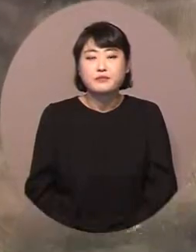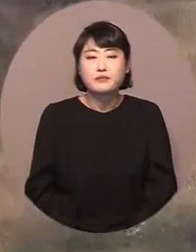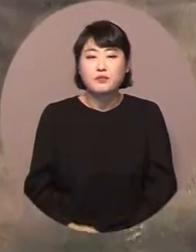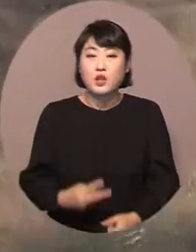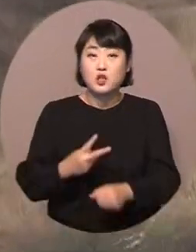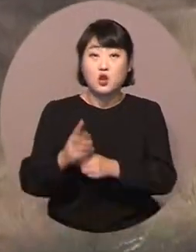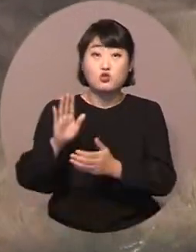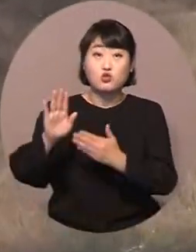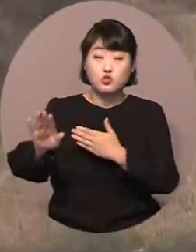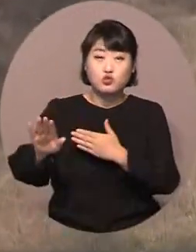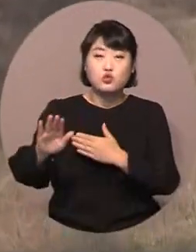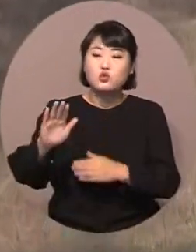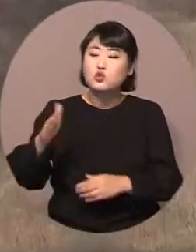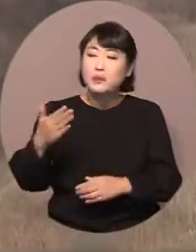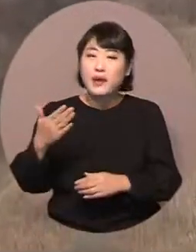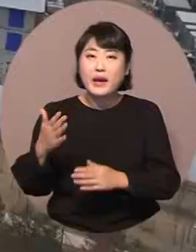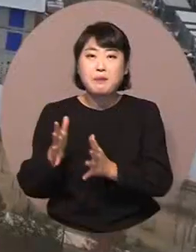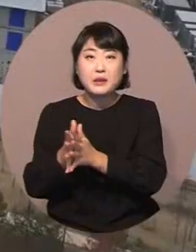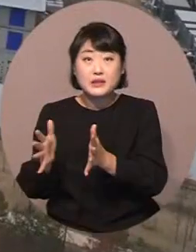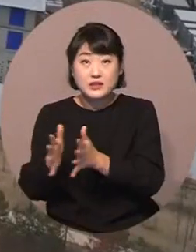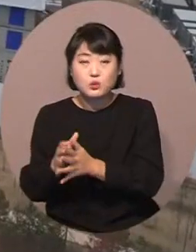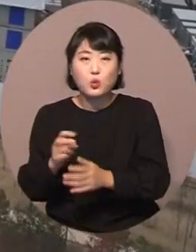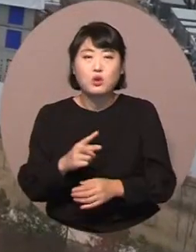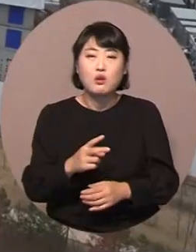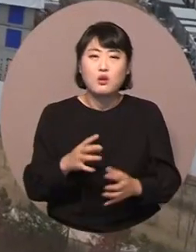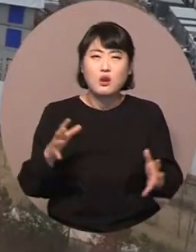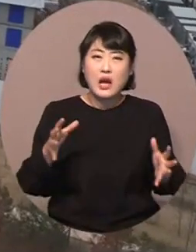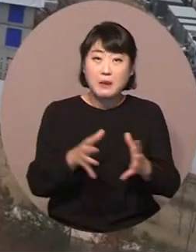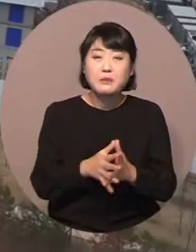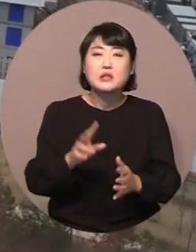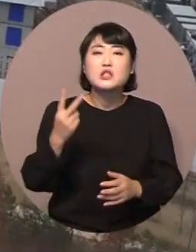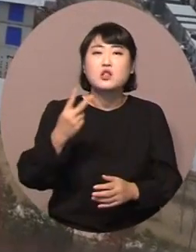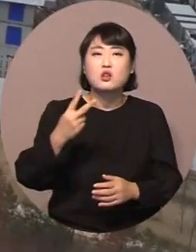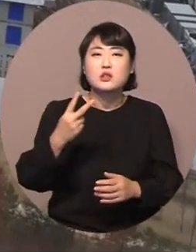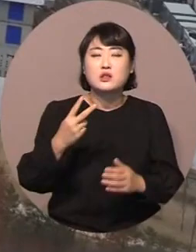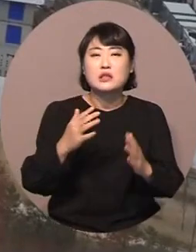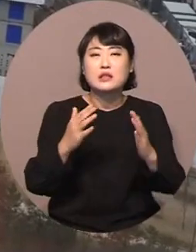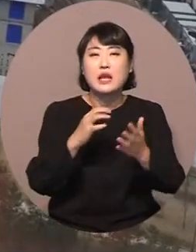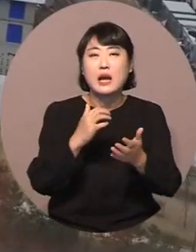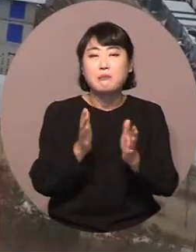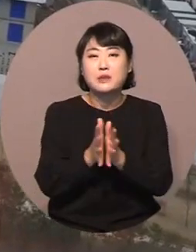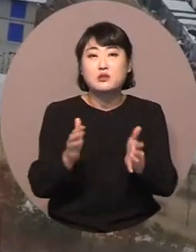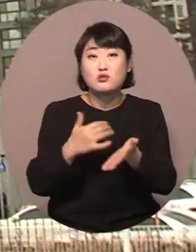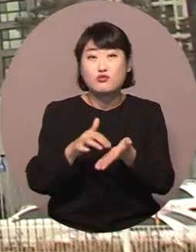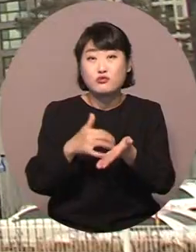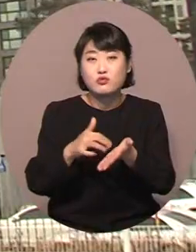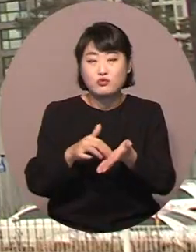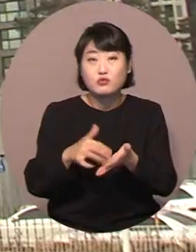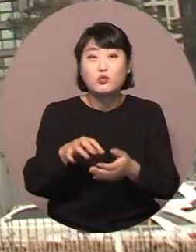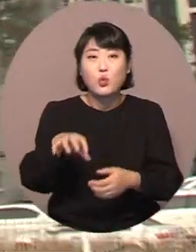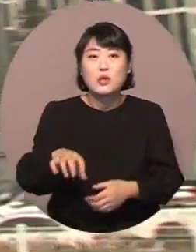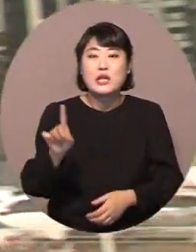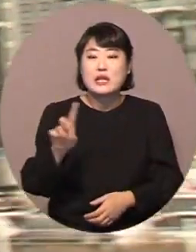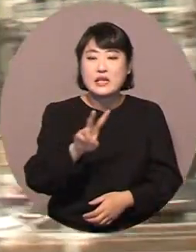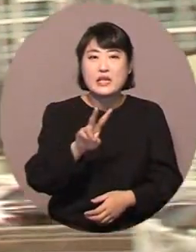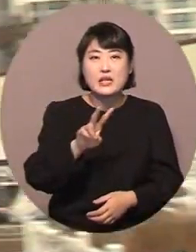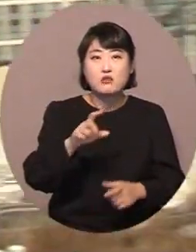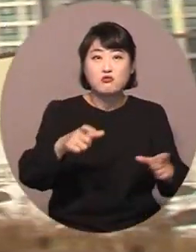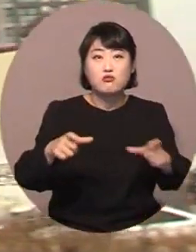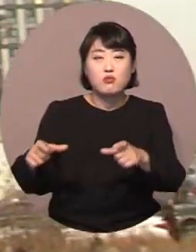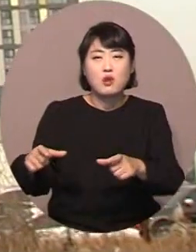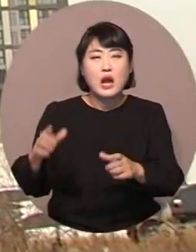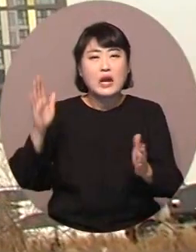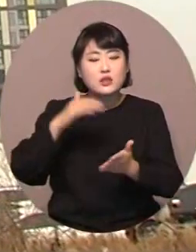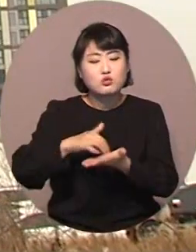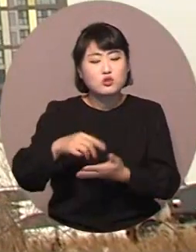2년 뒤 입주하는 900가구를 합쳐 2천여 가구가 생활할 대전 갑천 1, 2블록입니다. 이들 단지의 예상 학생 수는 천여